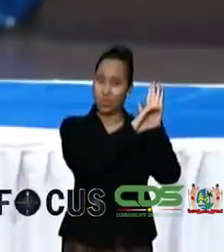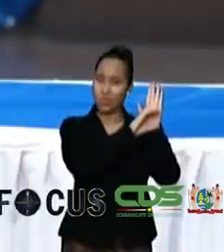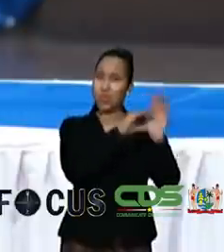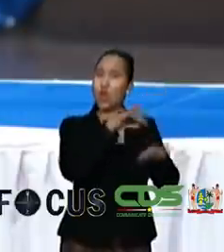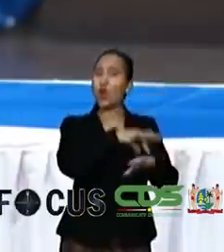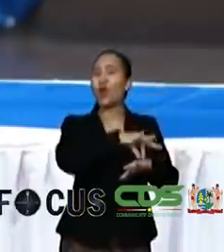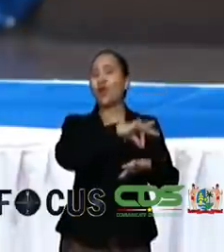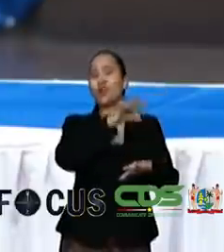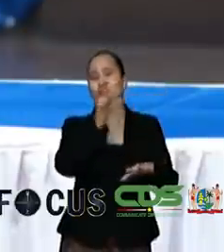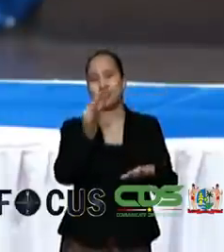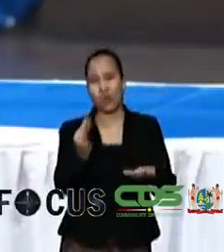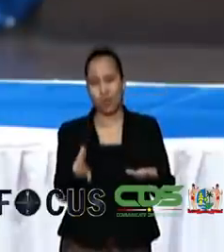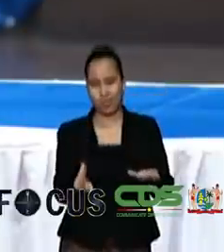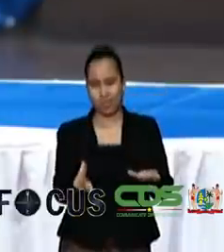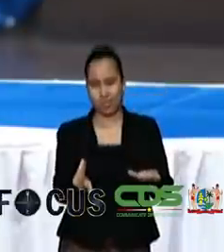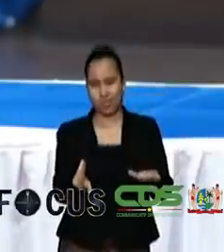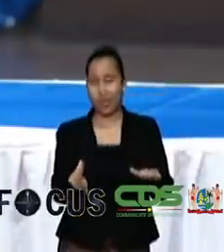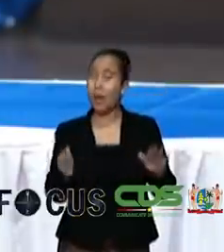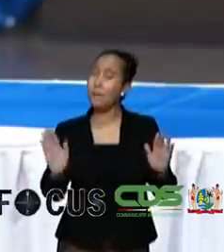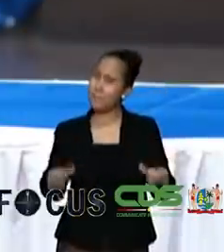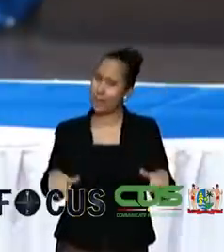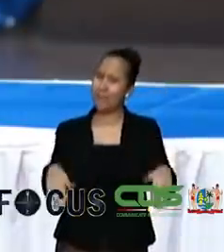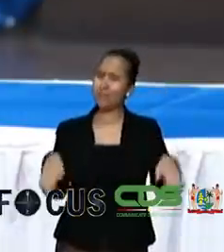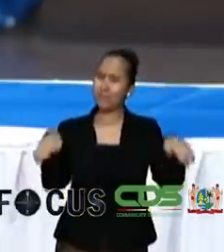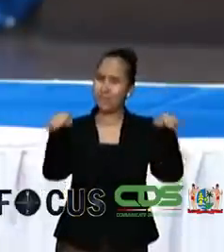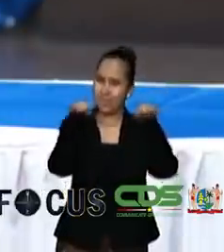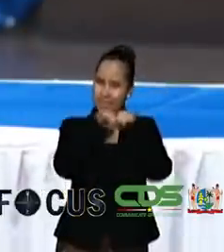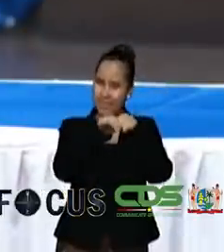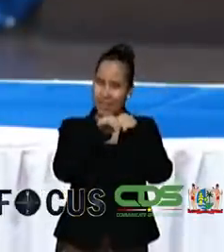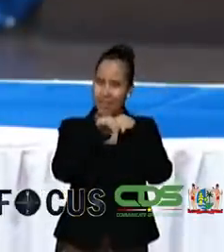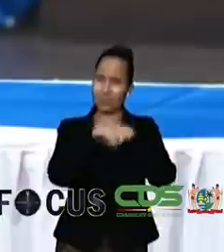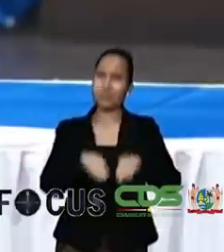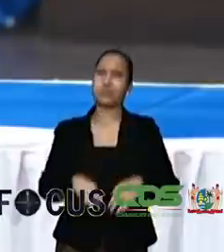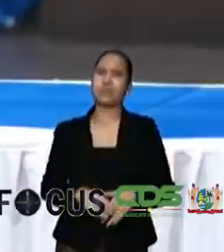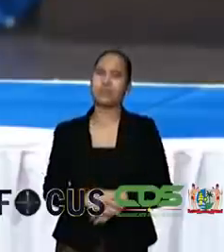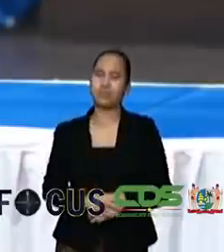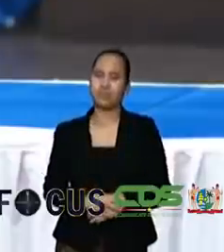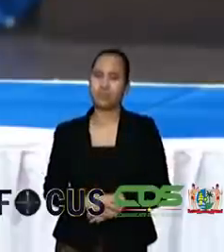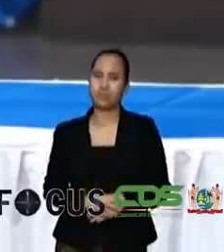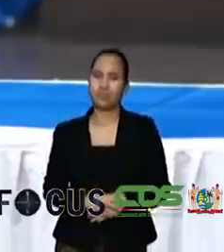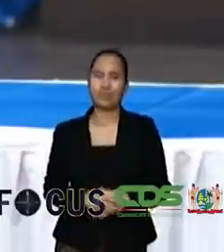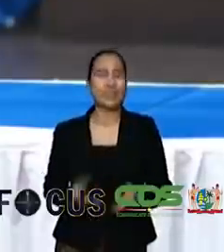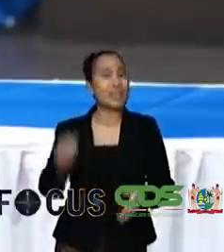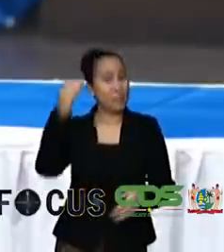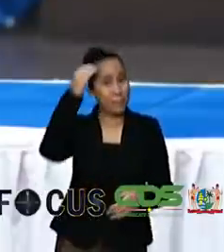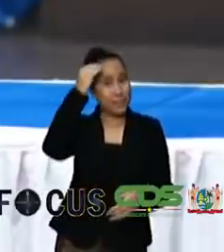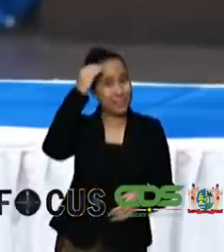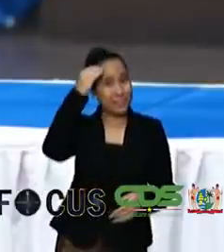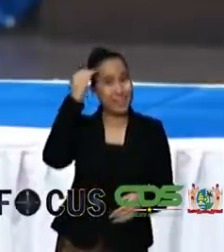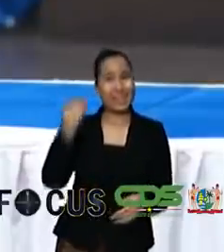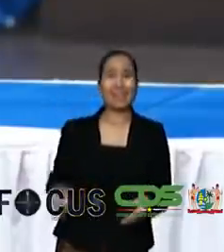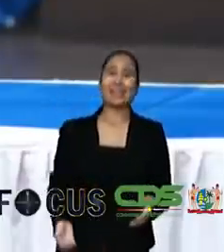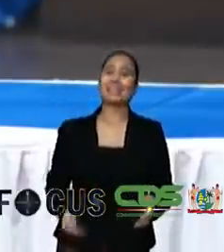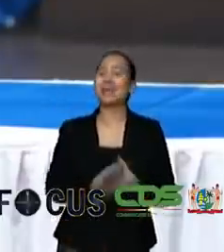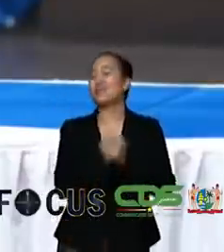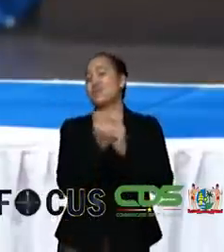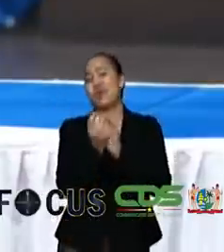gezondheid blijven hetzelfde. Ze zijn unaniem, heel bekend. Handen wassen, mondkap